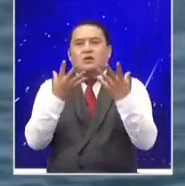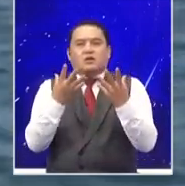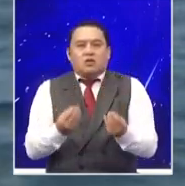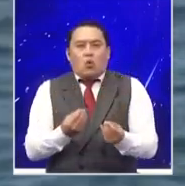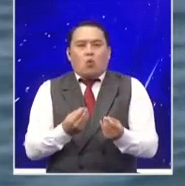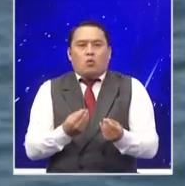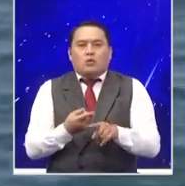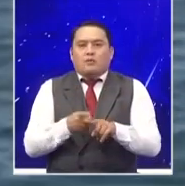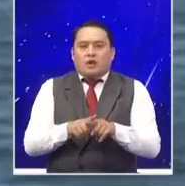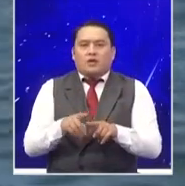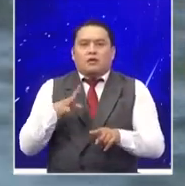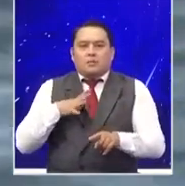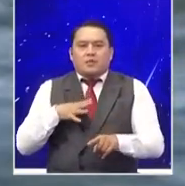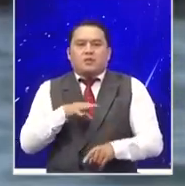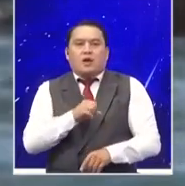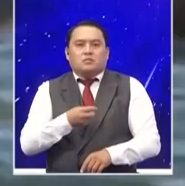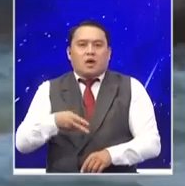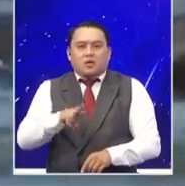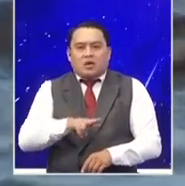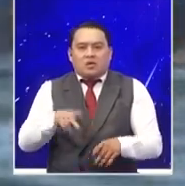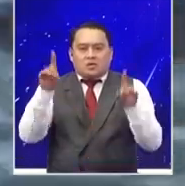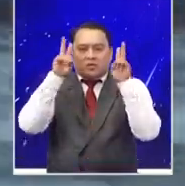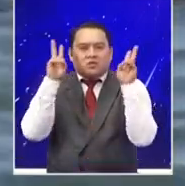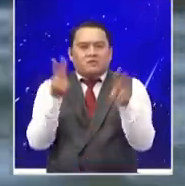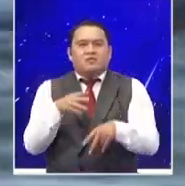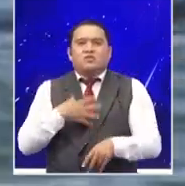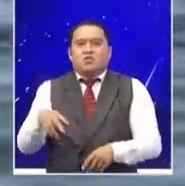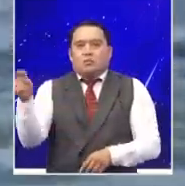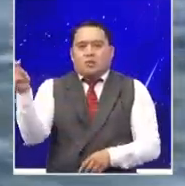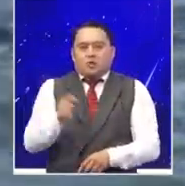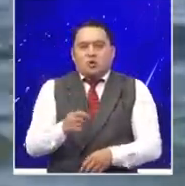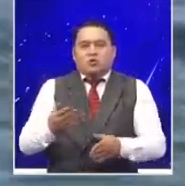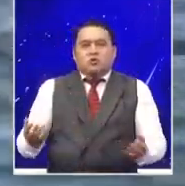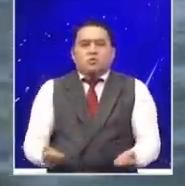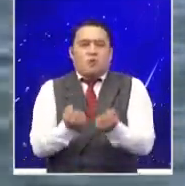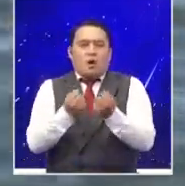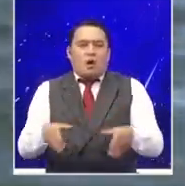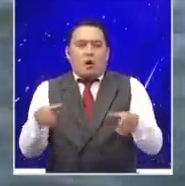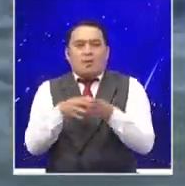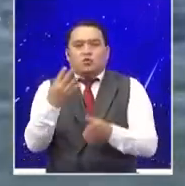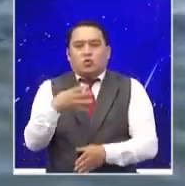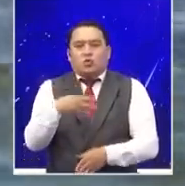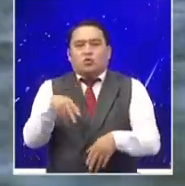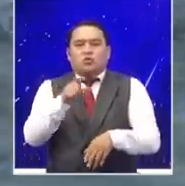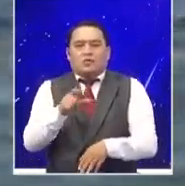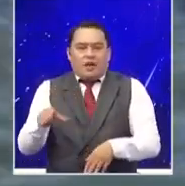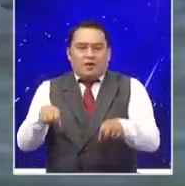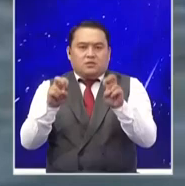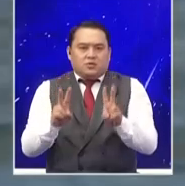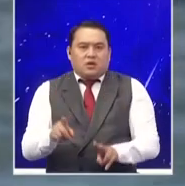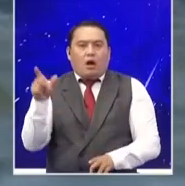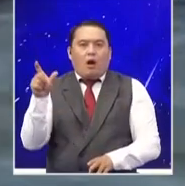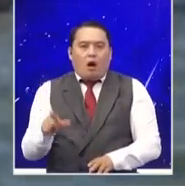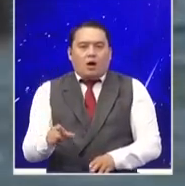Что привело к млекопитающих к берегу Тасмании, неизвестно. Над их спасением работает команда из 40 специалистов. Власти